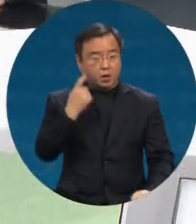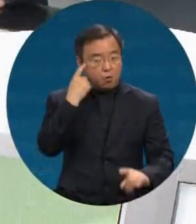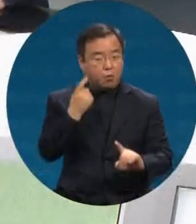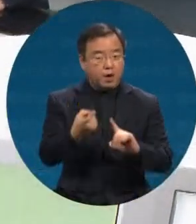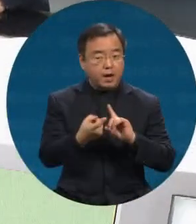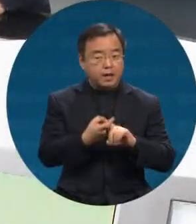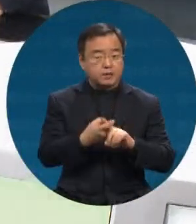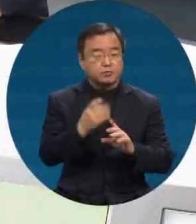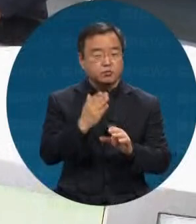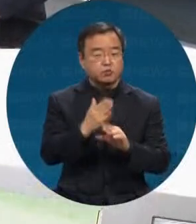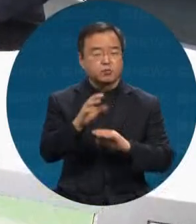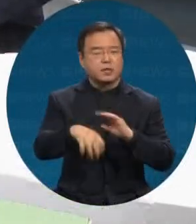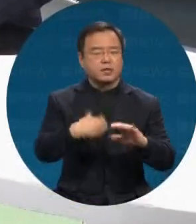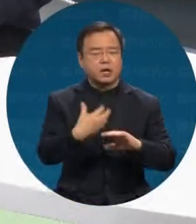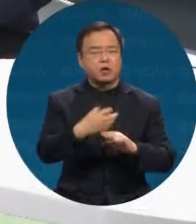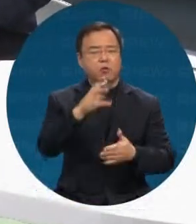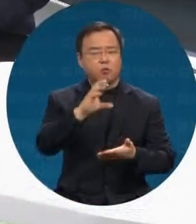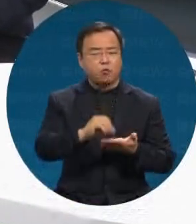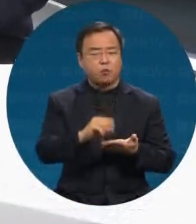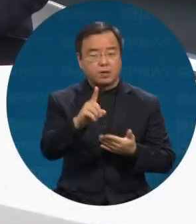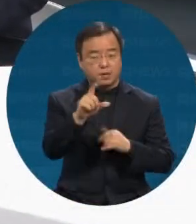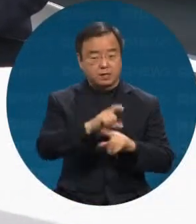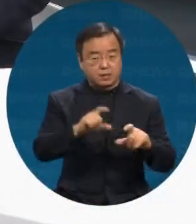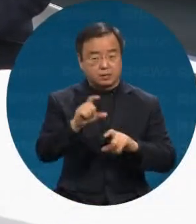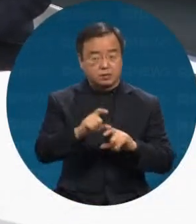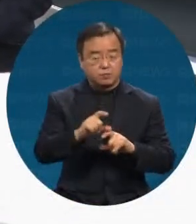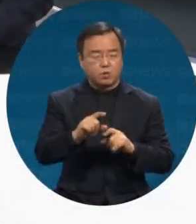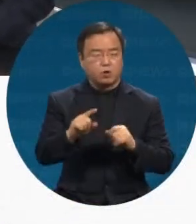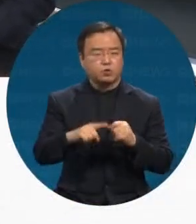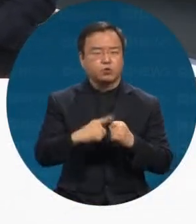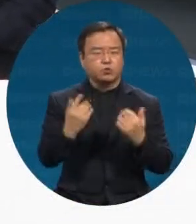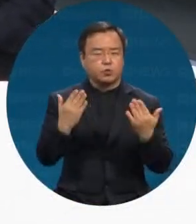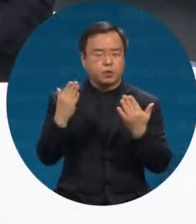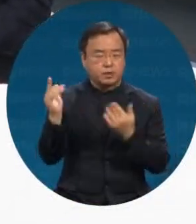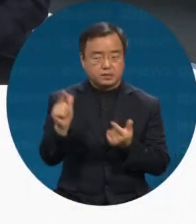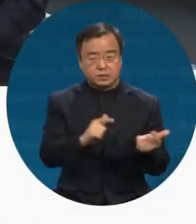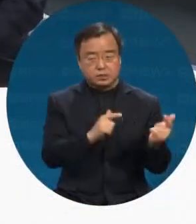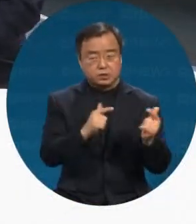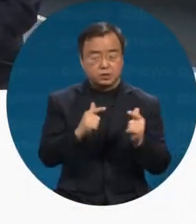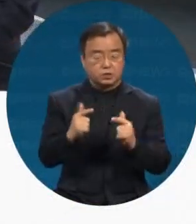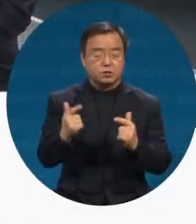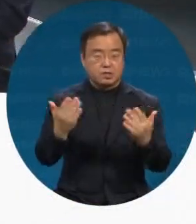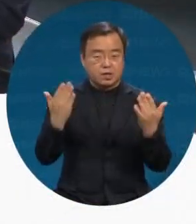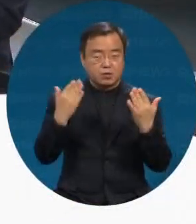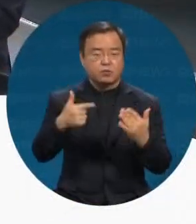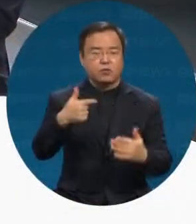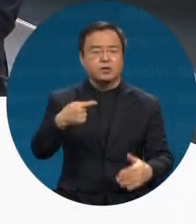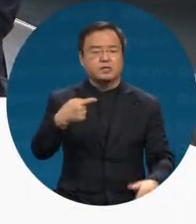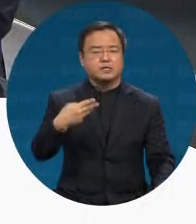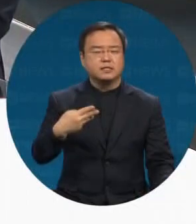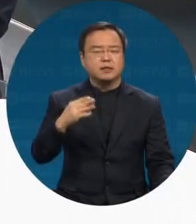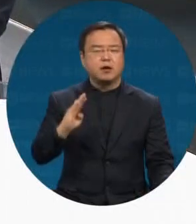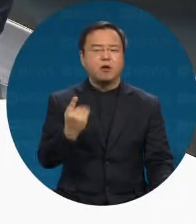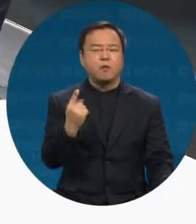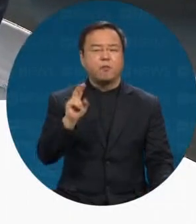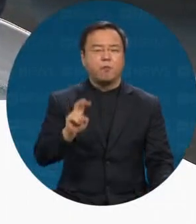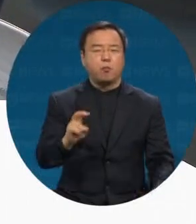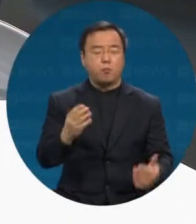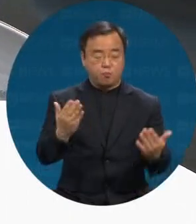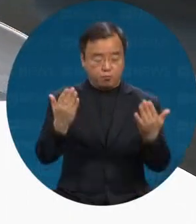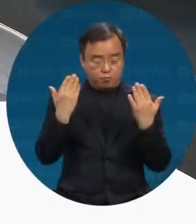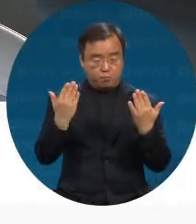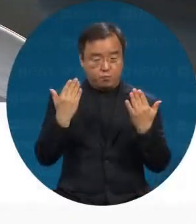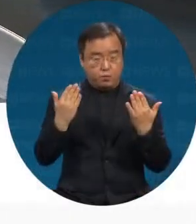관심의 끄는이 계약 과제가 또 하나 있는데요 초등 전일지 학교 그러니까 늘봄 학교입니다 경북에서는 당장 다음